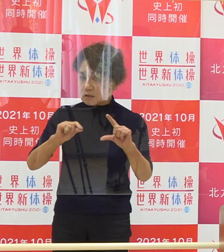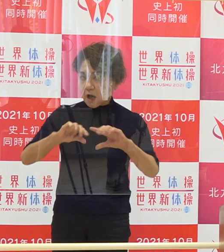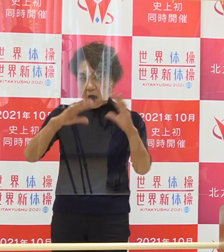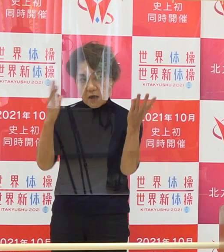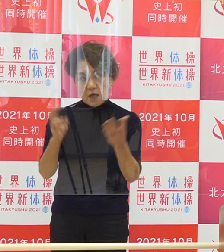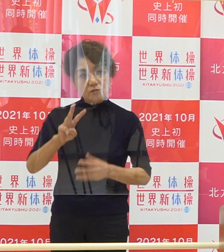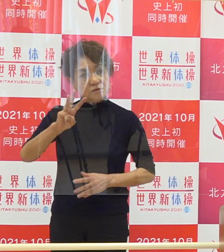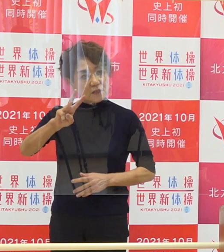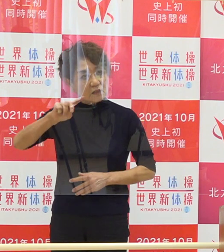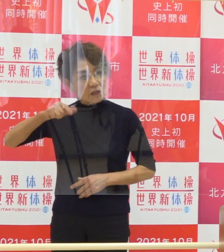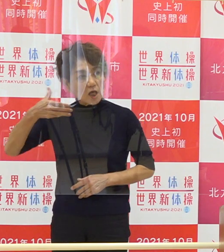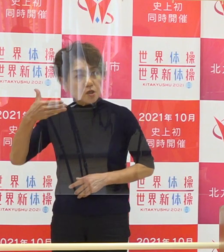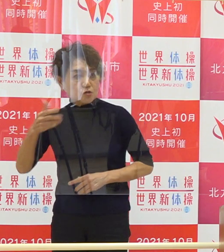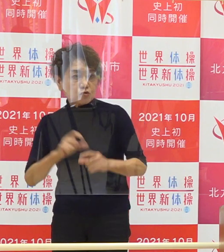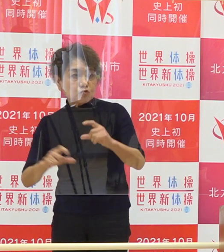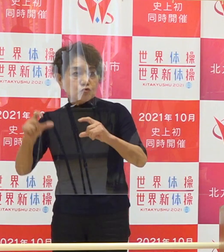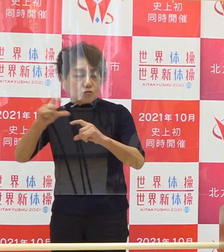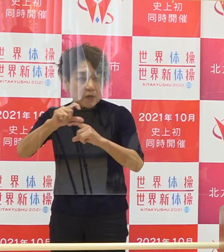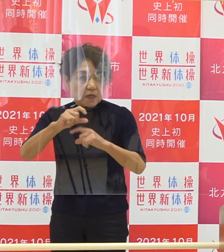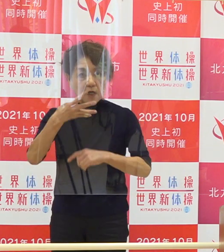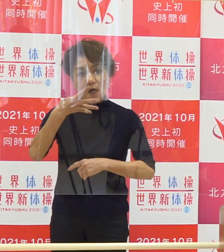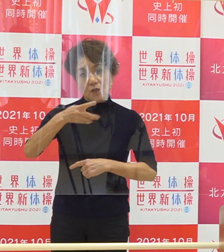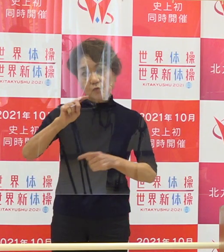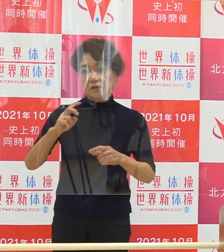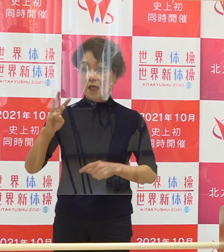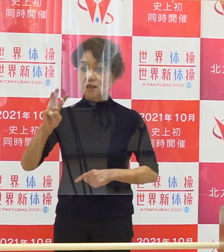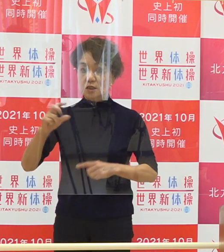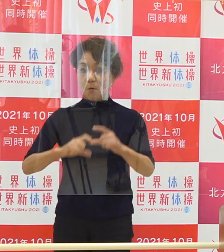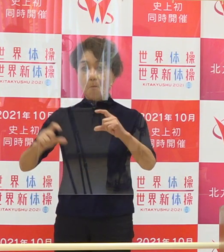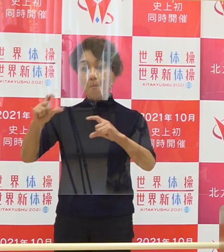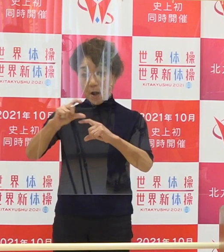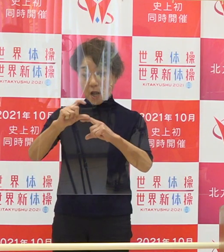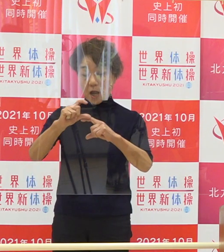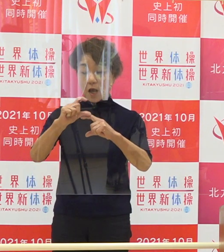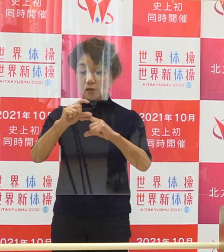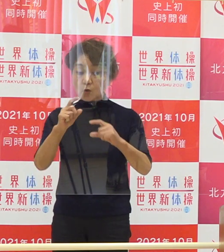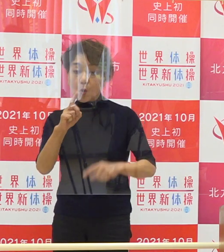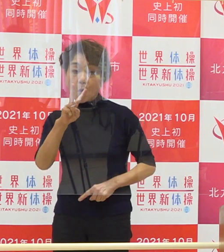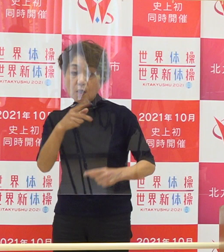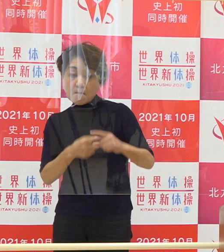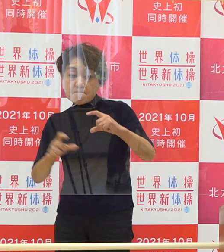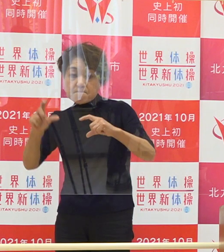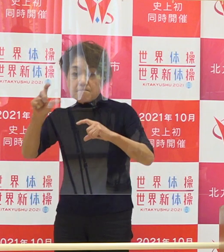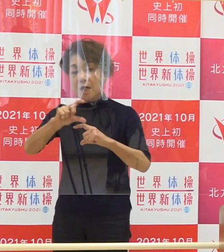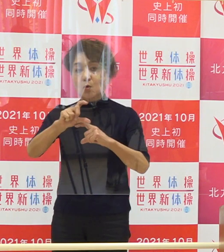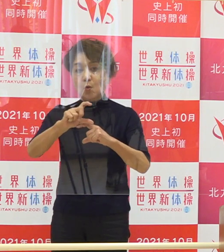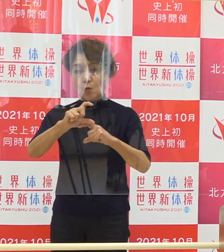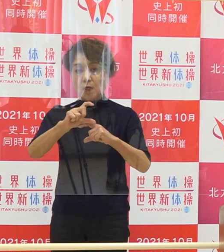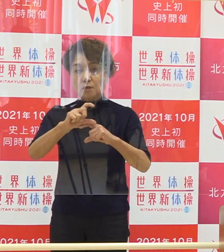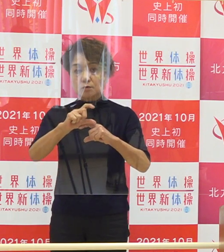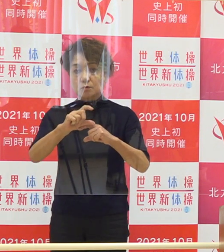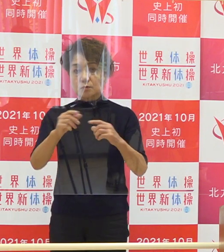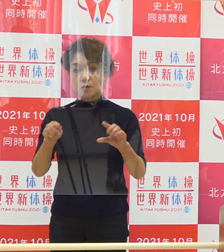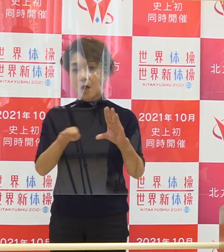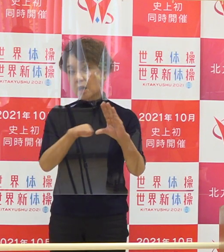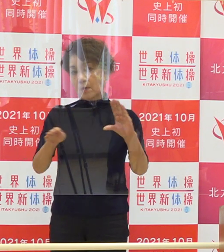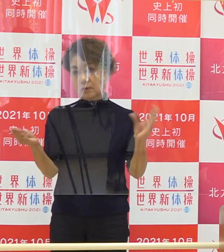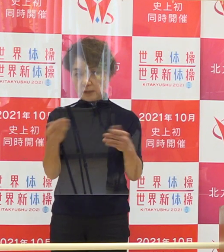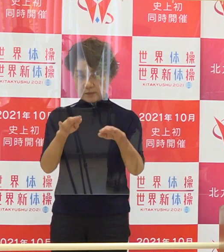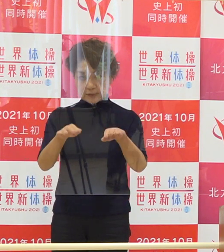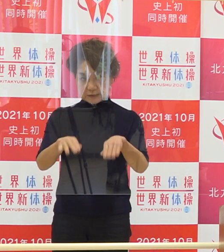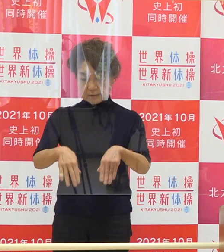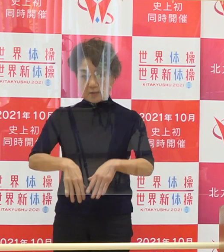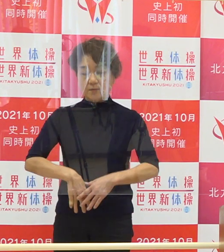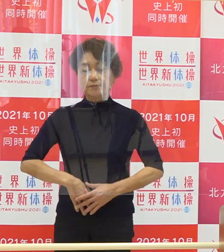3.9 倍から 4.3 倍でありますから、その2倍を超える水準となっております。また今